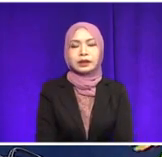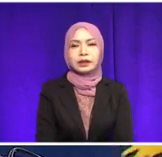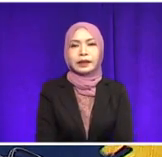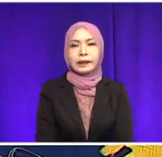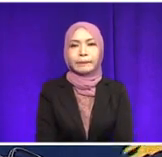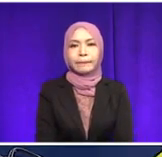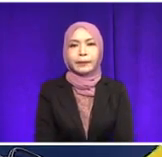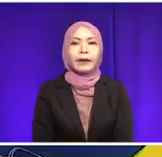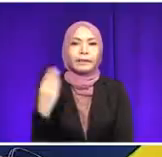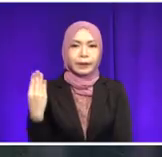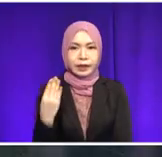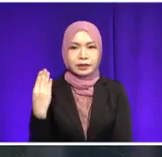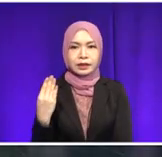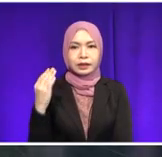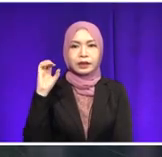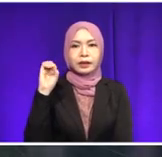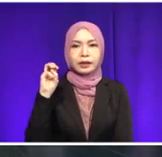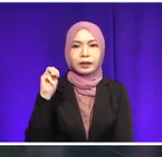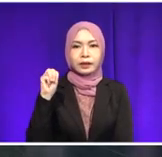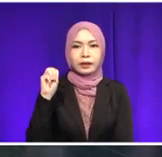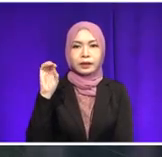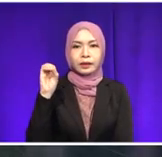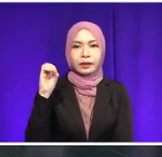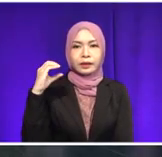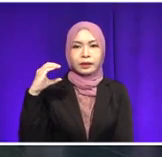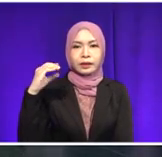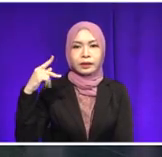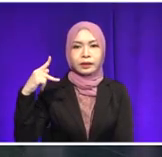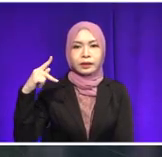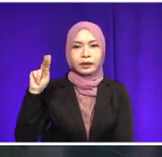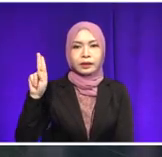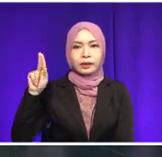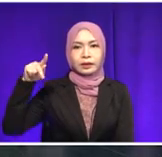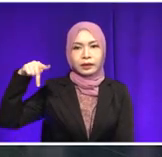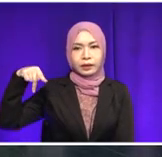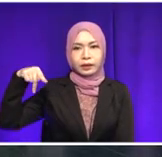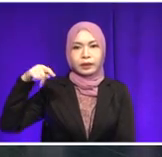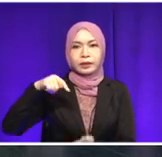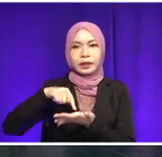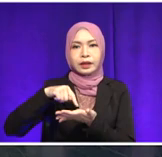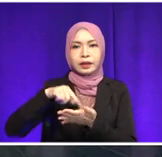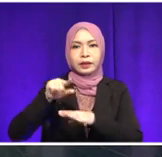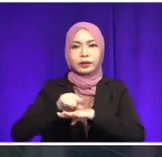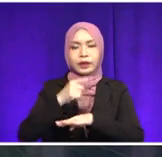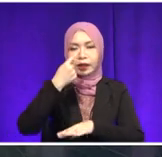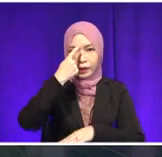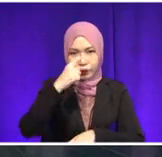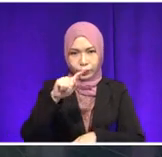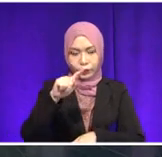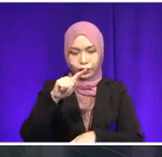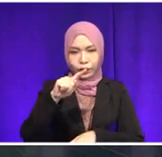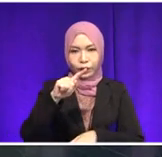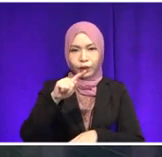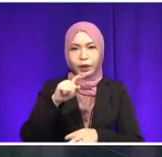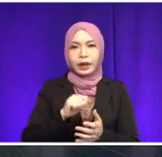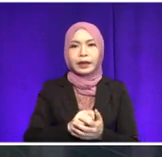bule kuning biasanya Moka ini untuk peri ke bentuk dan kumpulannya mendapatkan gambaran awal nah biasanya pelanggan